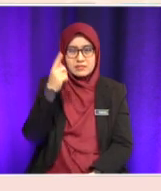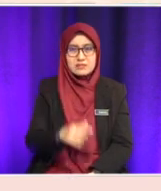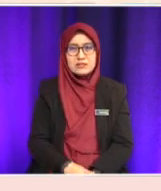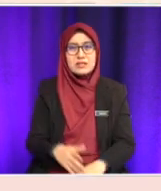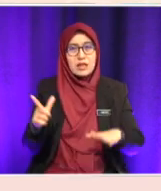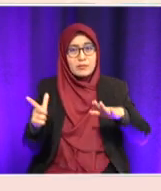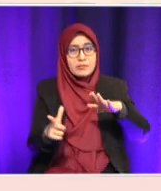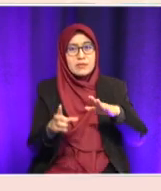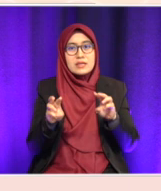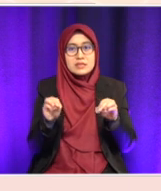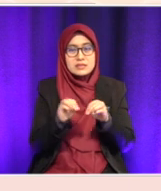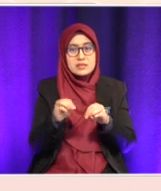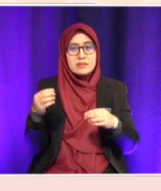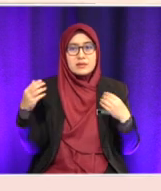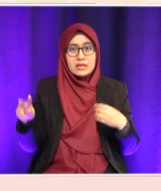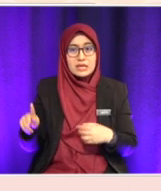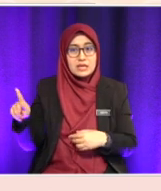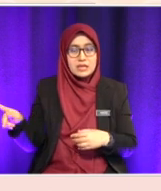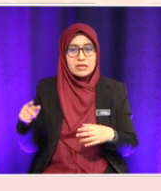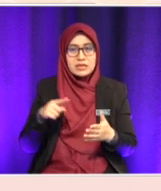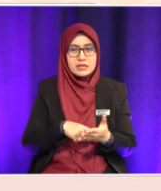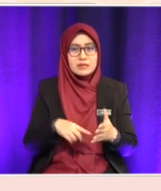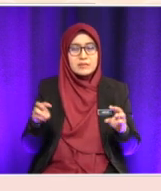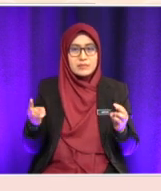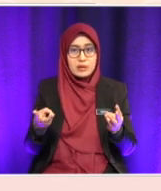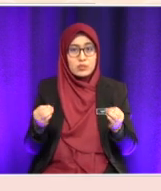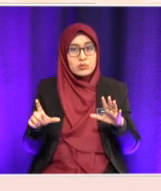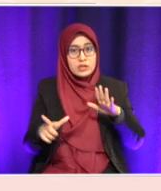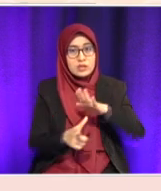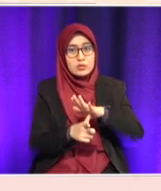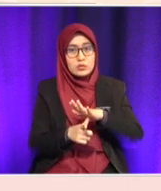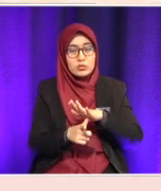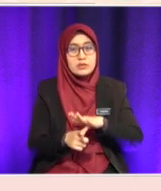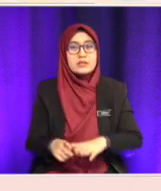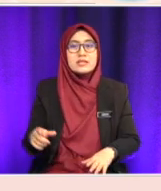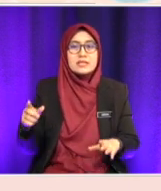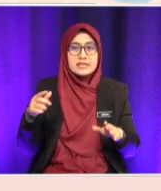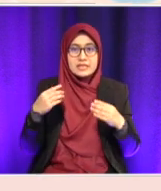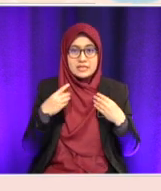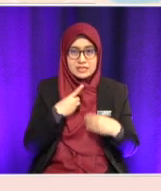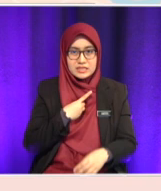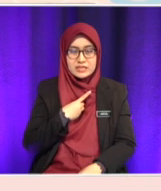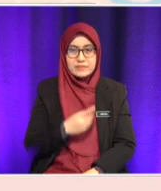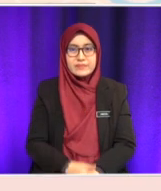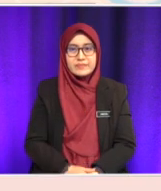Baiklah Why kamu jawab betul nampak anak kecil itu bunuh diri seperti